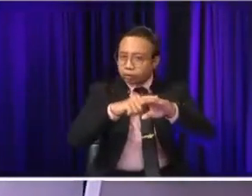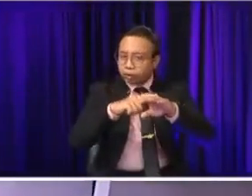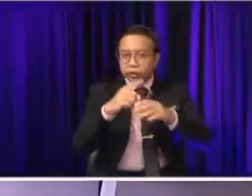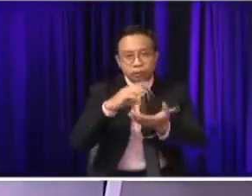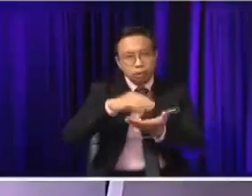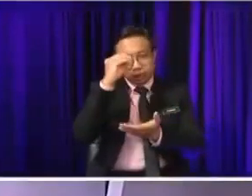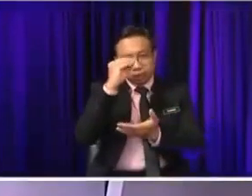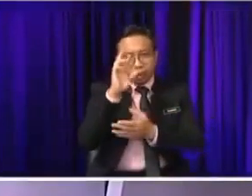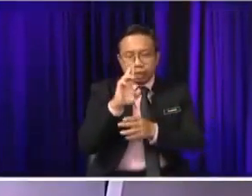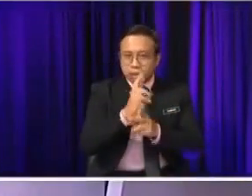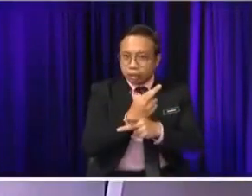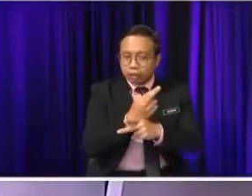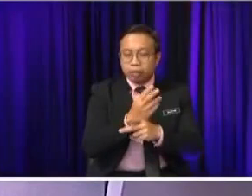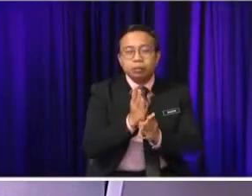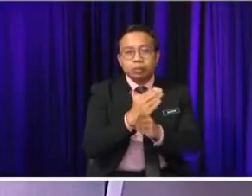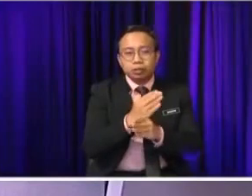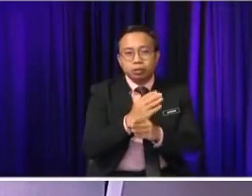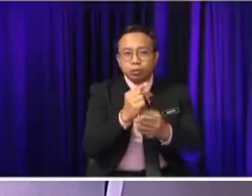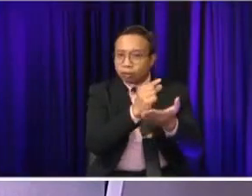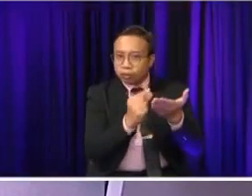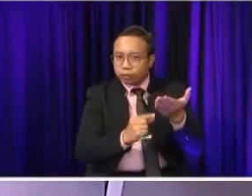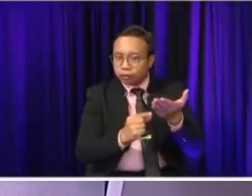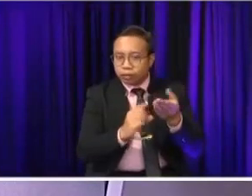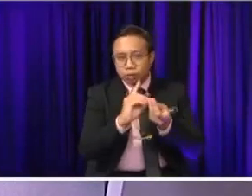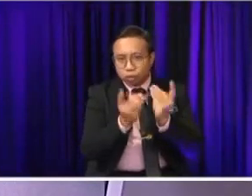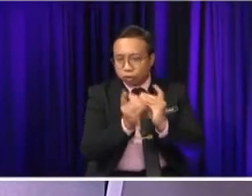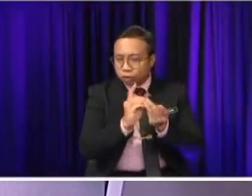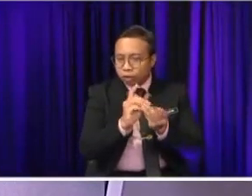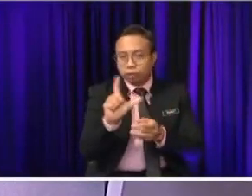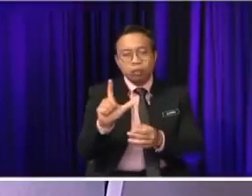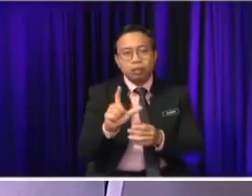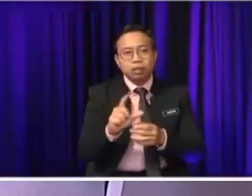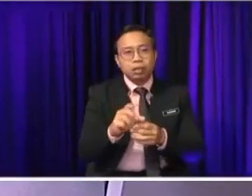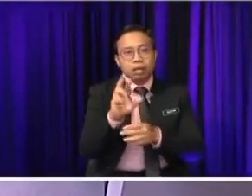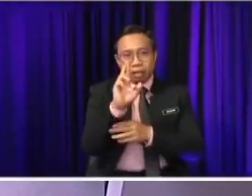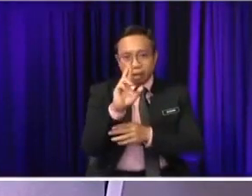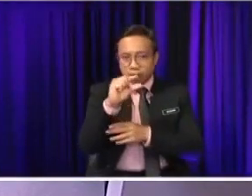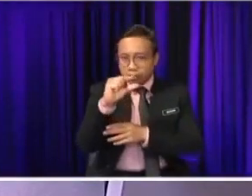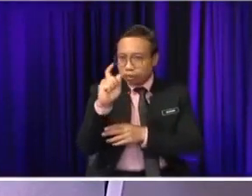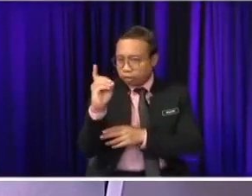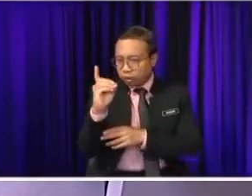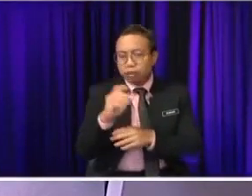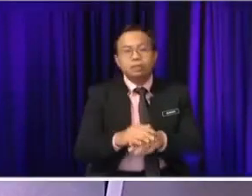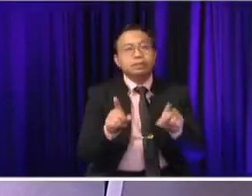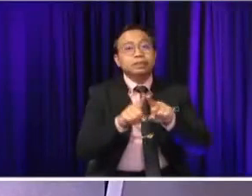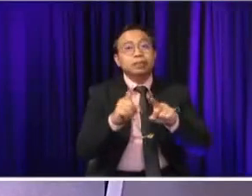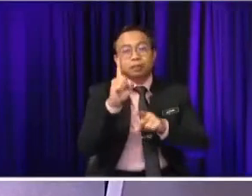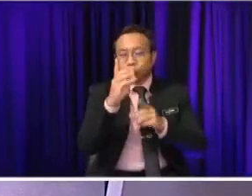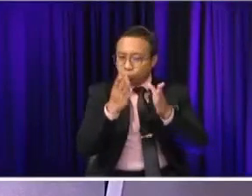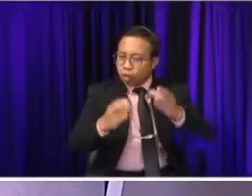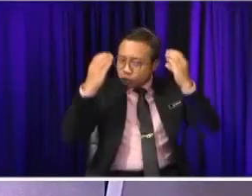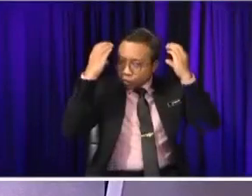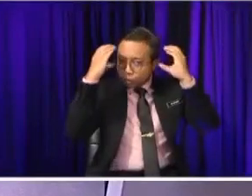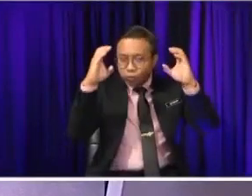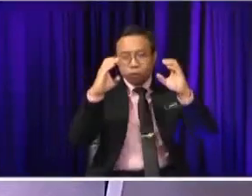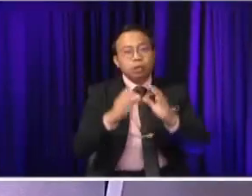pelajaran Riko Bento grafik digital ataupun dikenali sebagai RGB bersama seorang guru yang